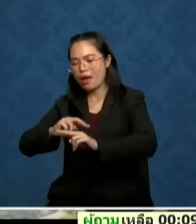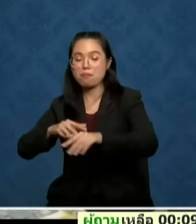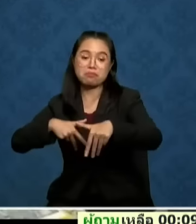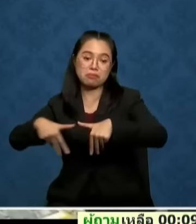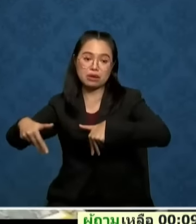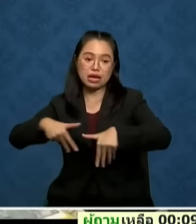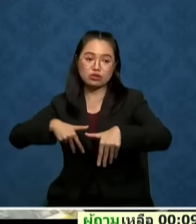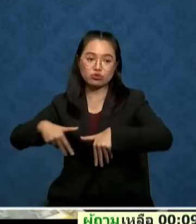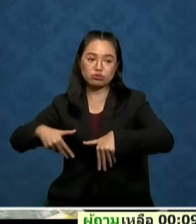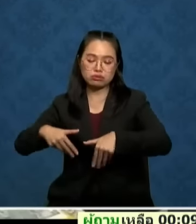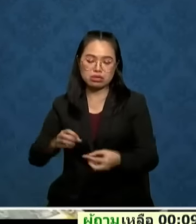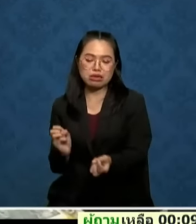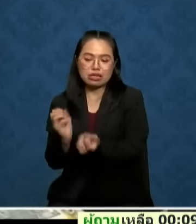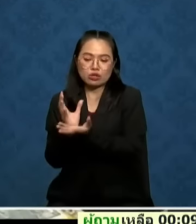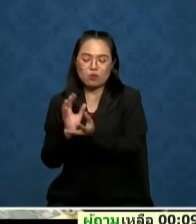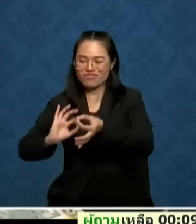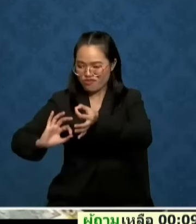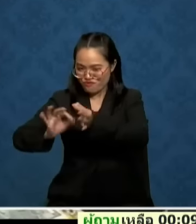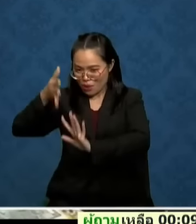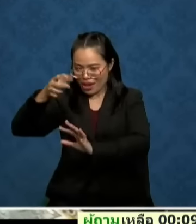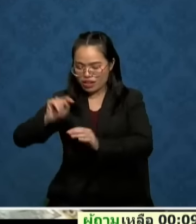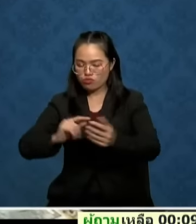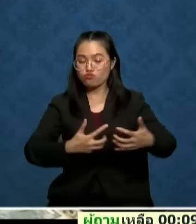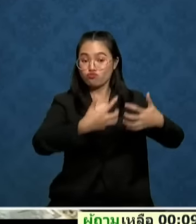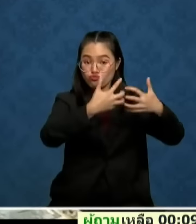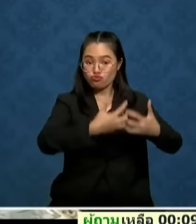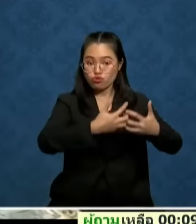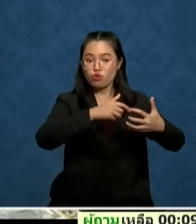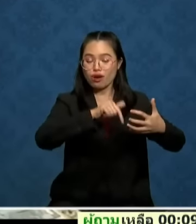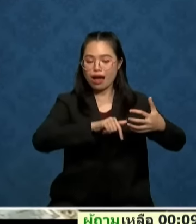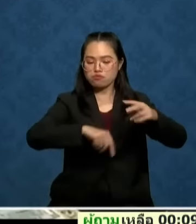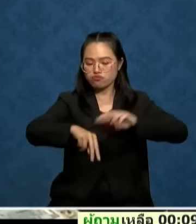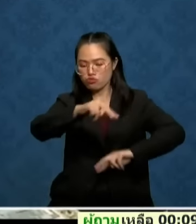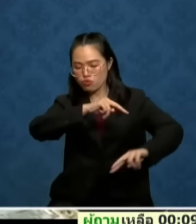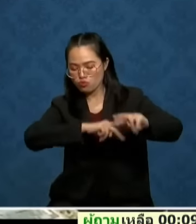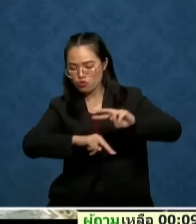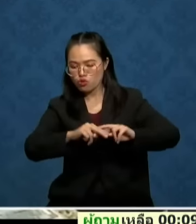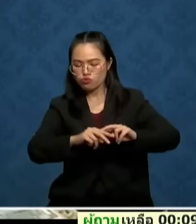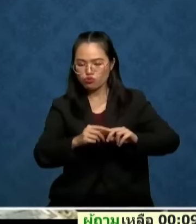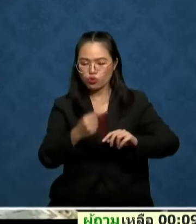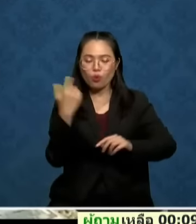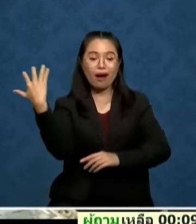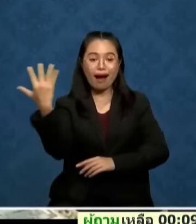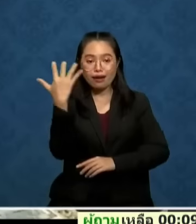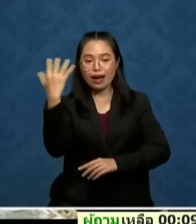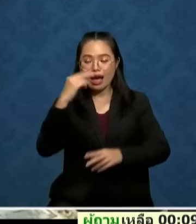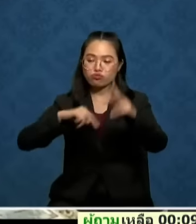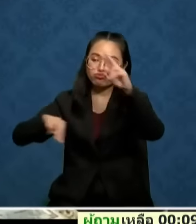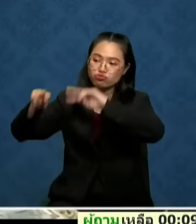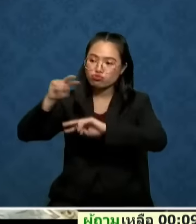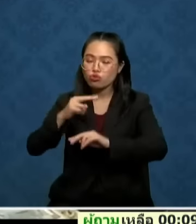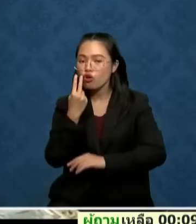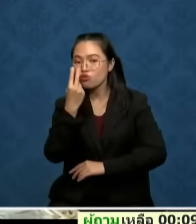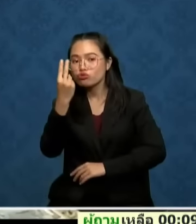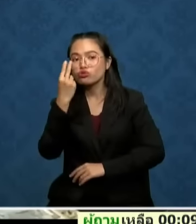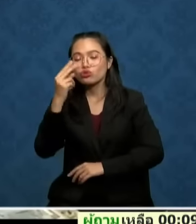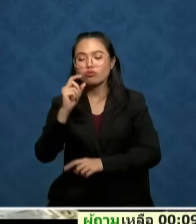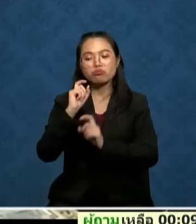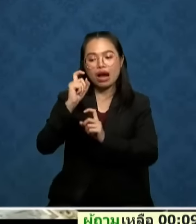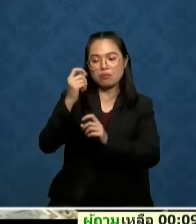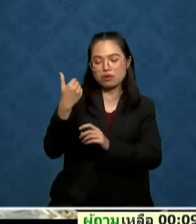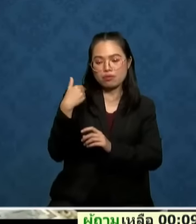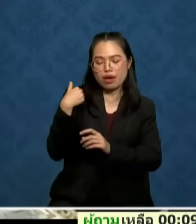มควบคุมมลพิษกรมโรงงานอุตสาหกรรมกำหนดจุดตรวจวัดคุณภาพอากาศตามชุมชนและรายงานผลให้ทราบเพื่อเฝ้า